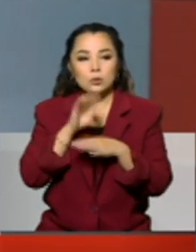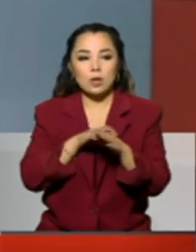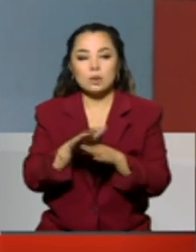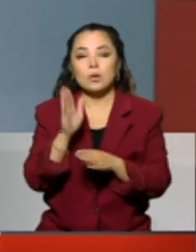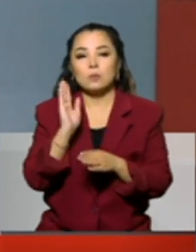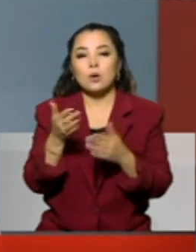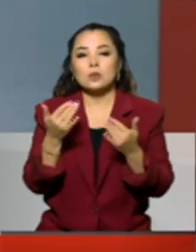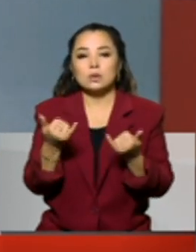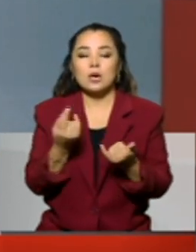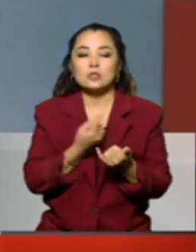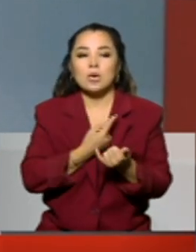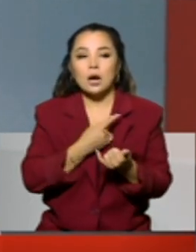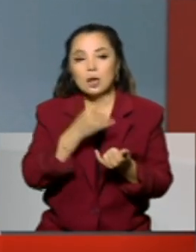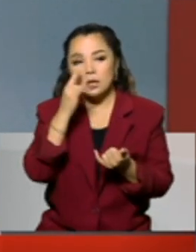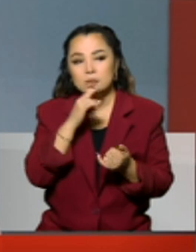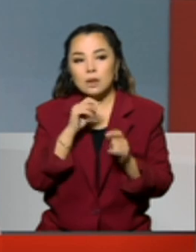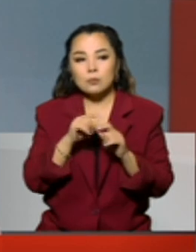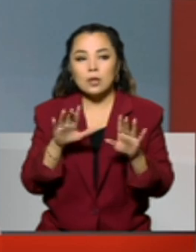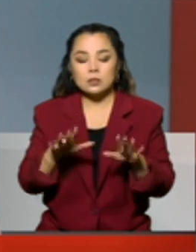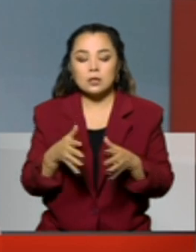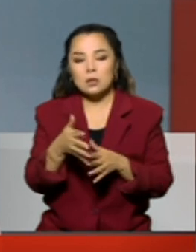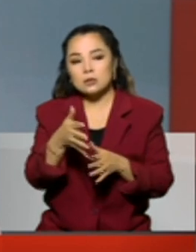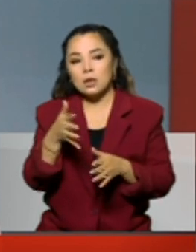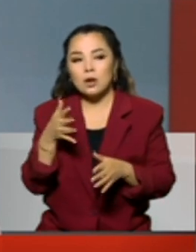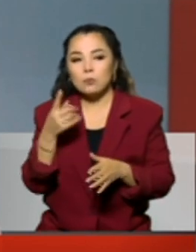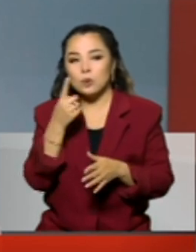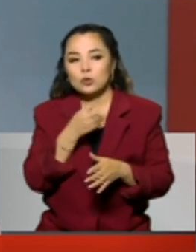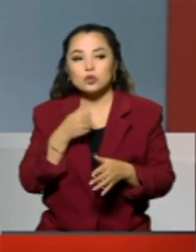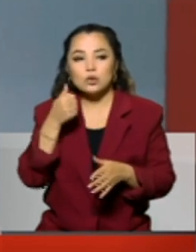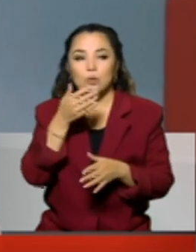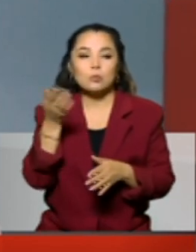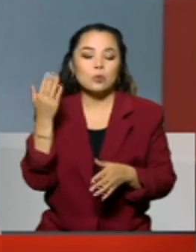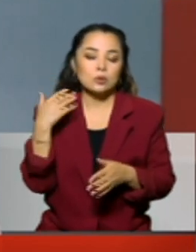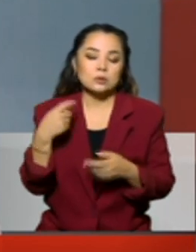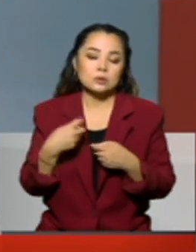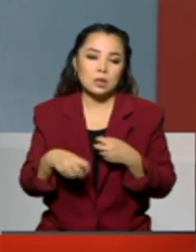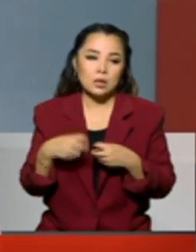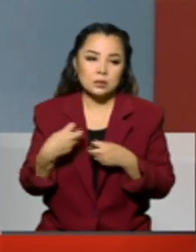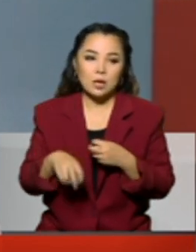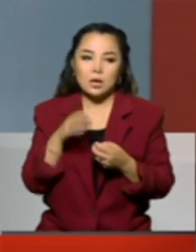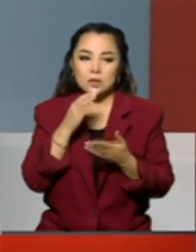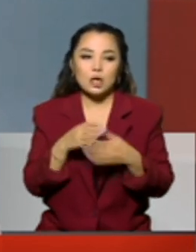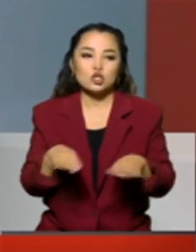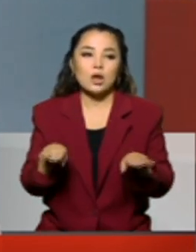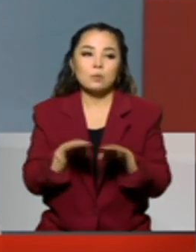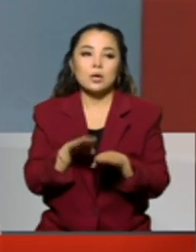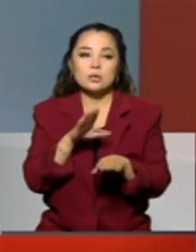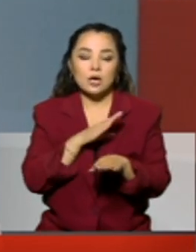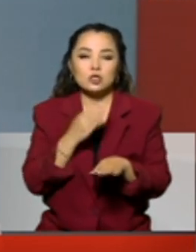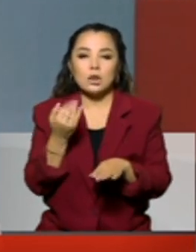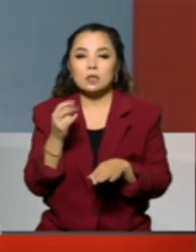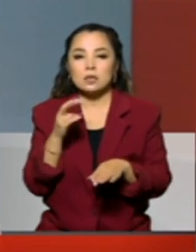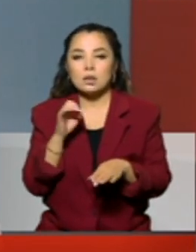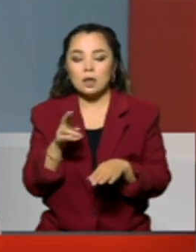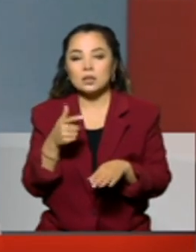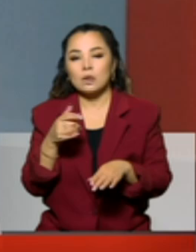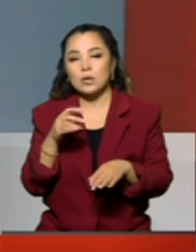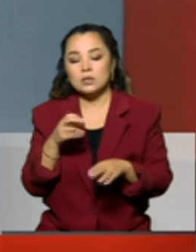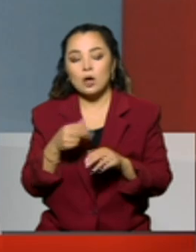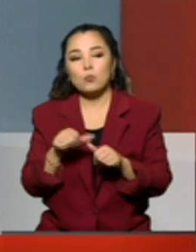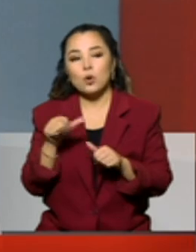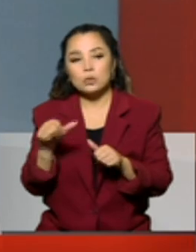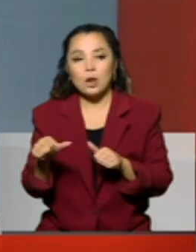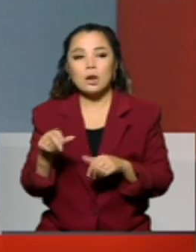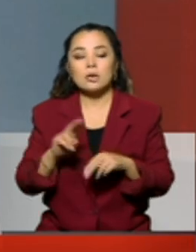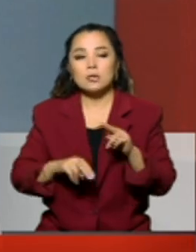кеншілер шаһарындағы жалғыз қазақ мектебінің ғимараты бір жыл бұрын апатты деп танылып жабылған. Шаңырақ гимназиясынан бөлек